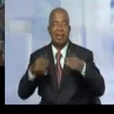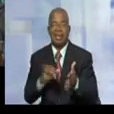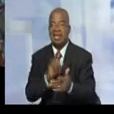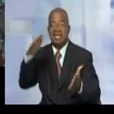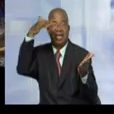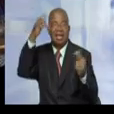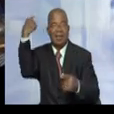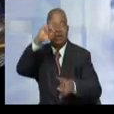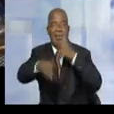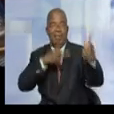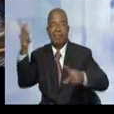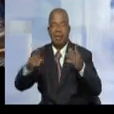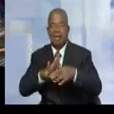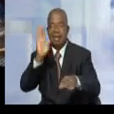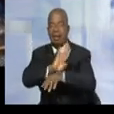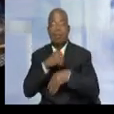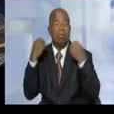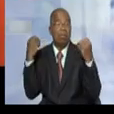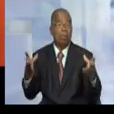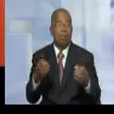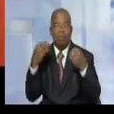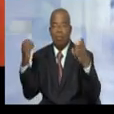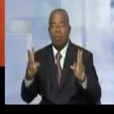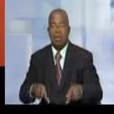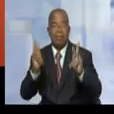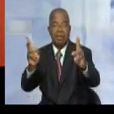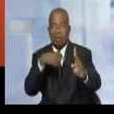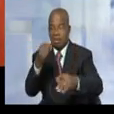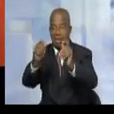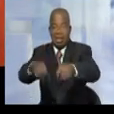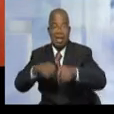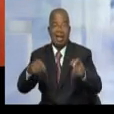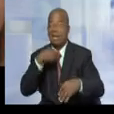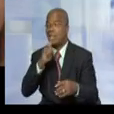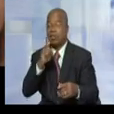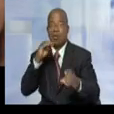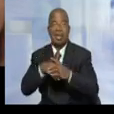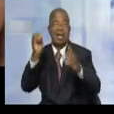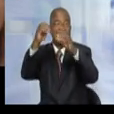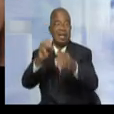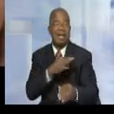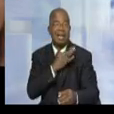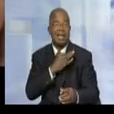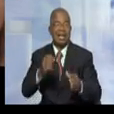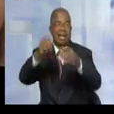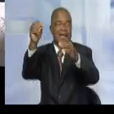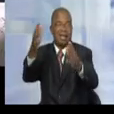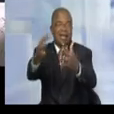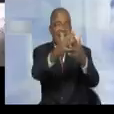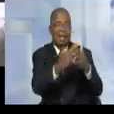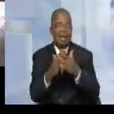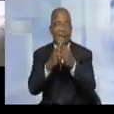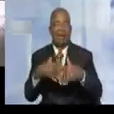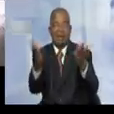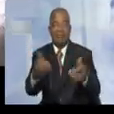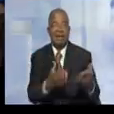de la région de Bouaké. Plusieurs personnalités du monde agricole faisant partie de la délégation américaine entendent investir près de 100 milliards